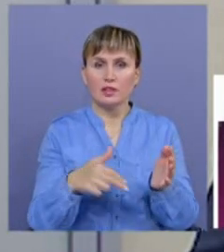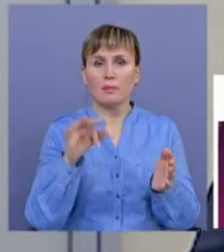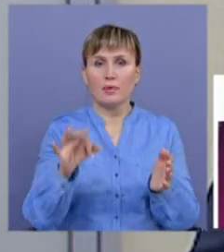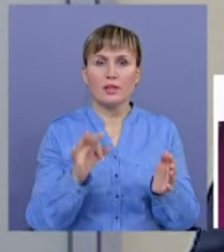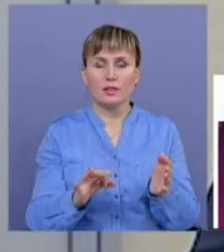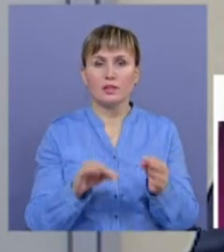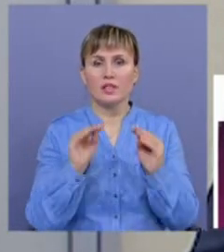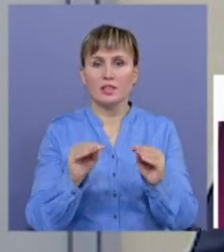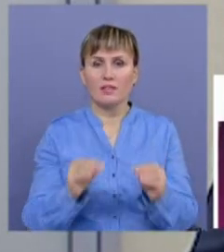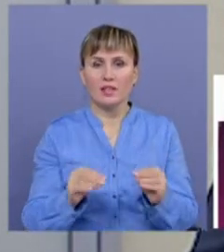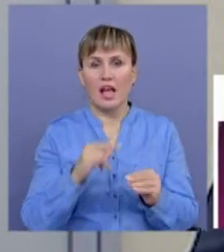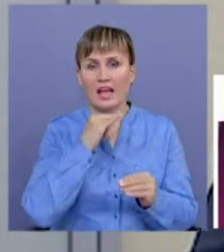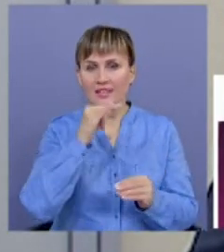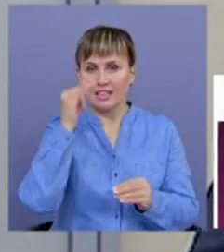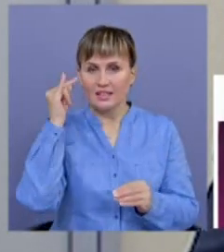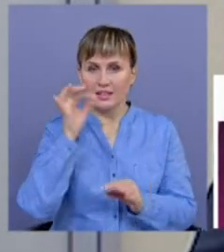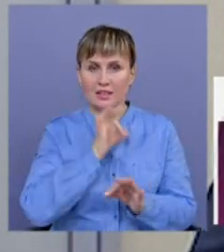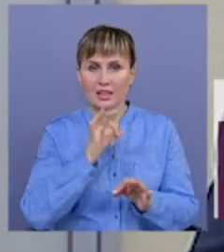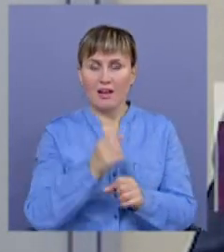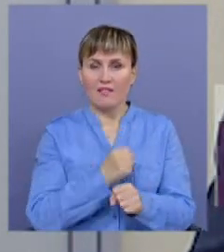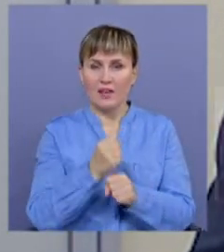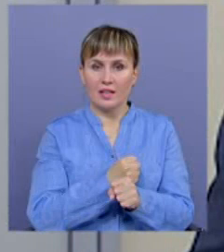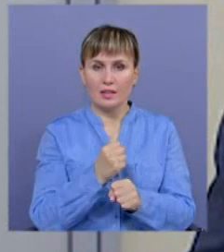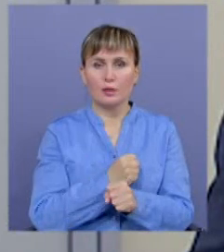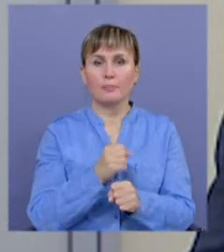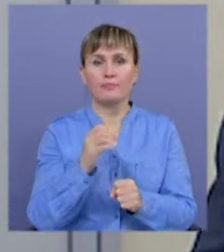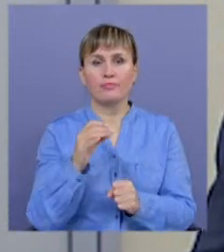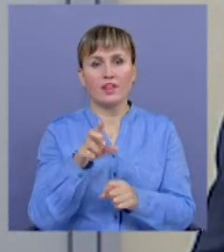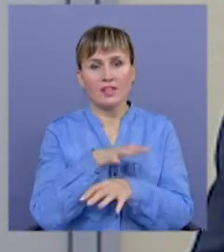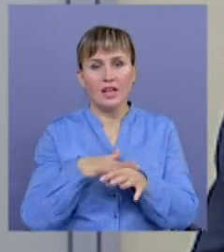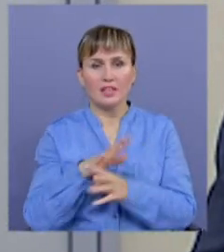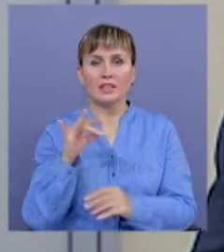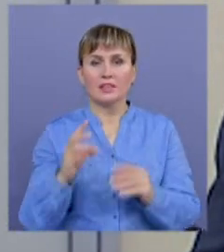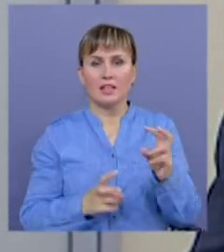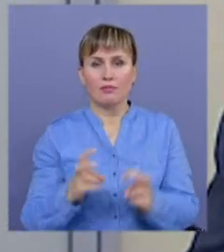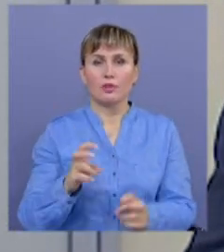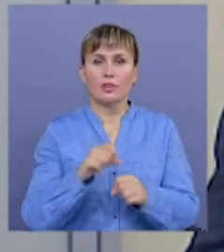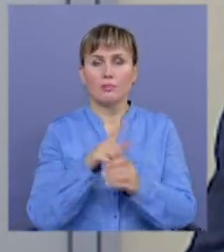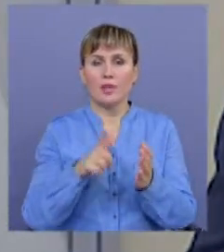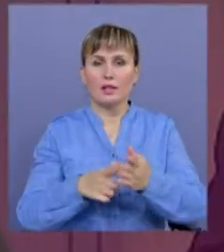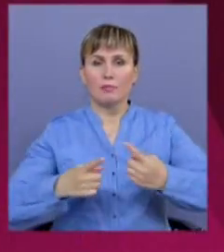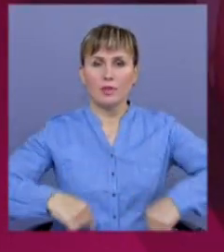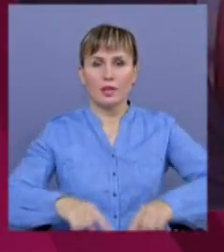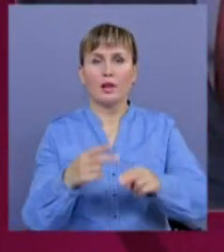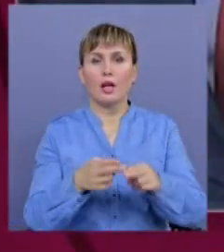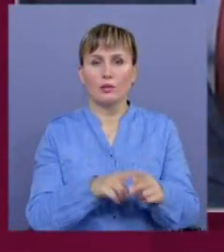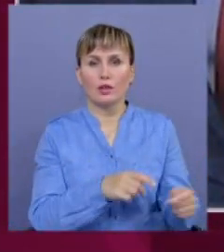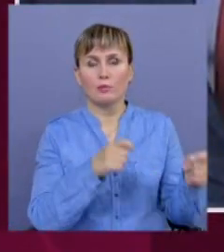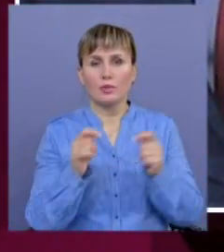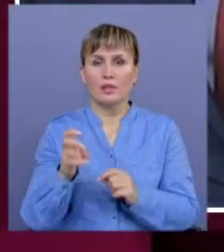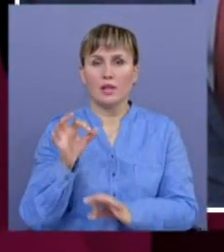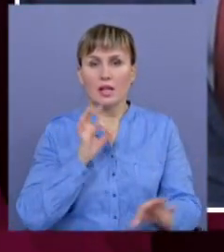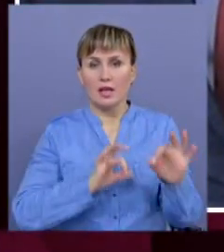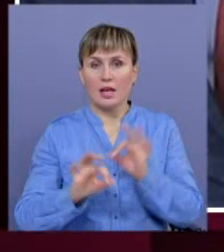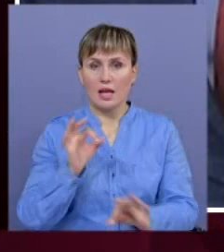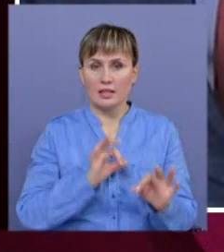29-30% составляют отечественные товары-производители. Благо в стране есть заводы, больше 18 предприятий, которые поставляют нам лекарственные